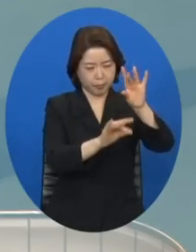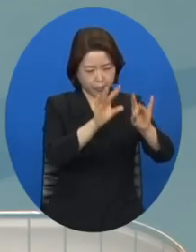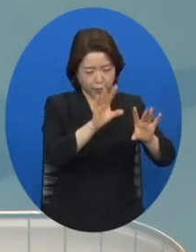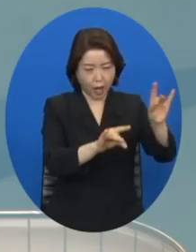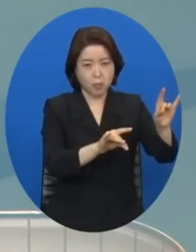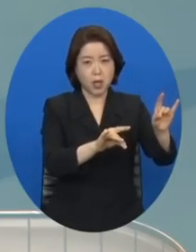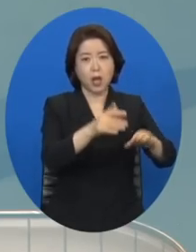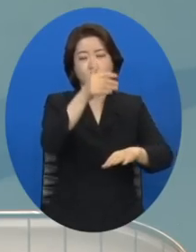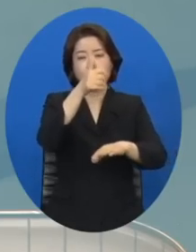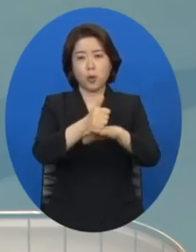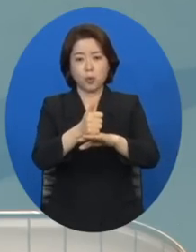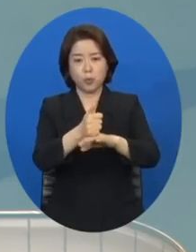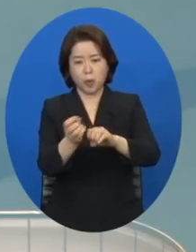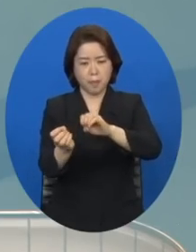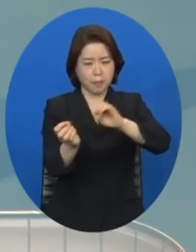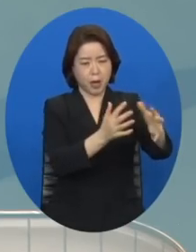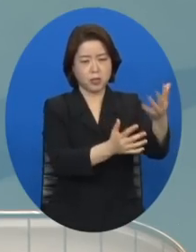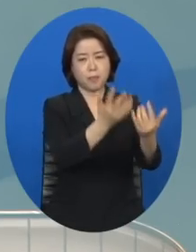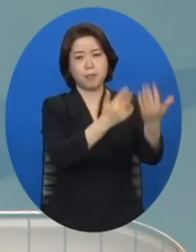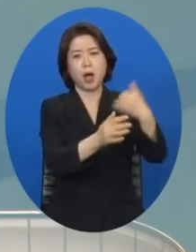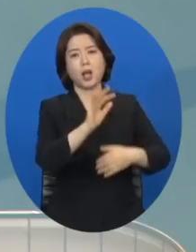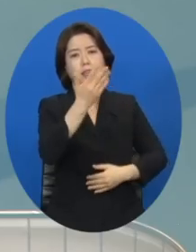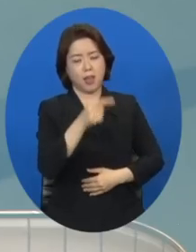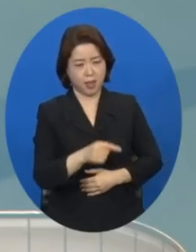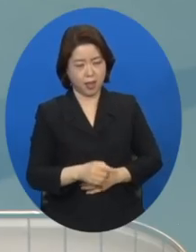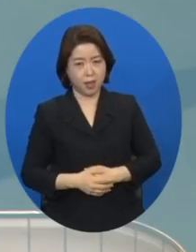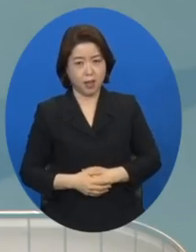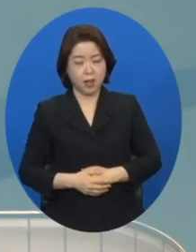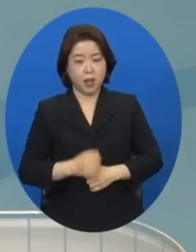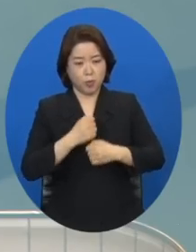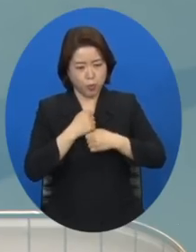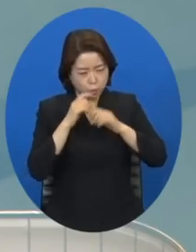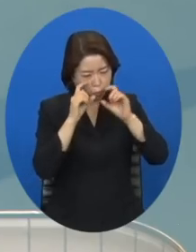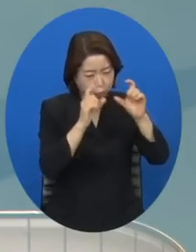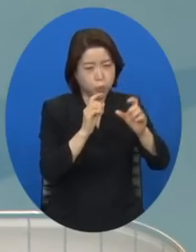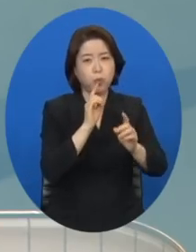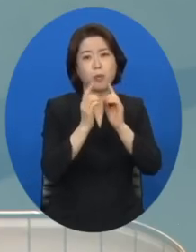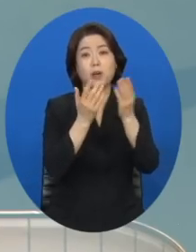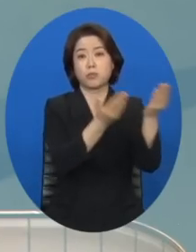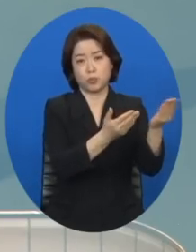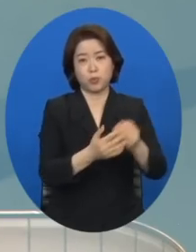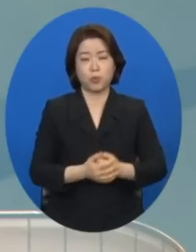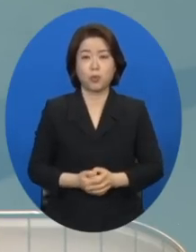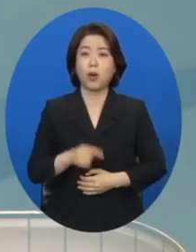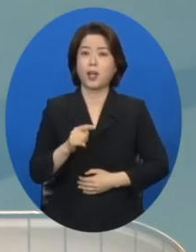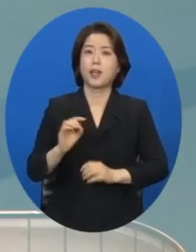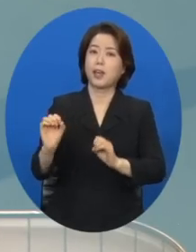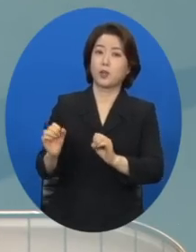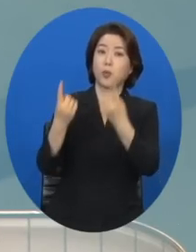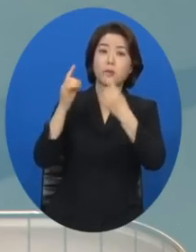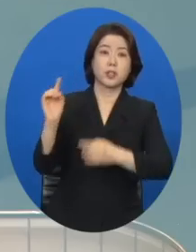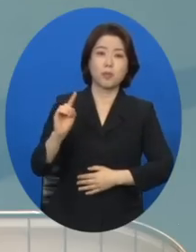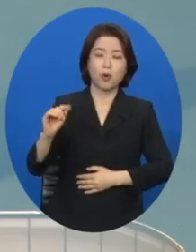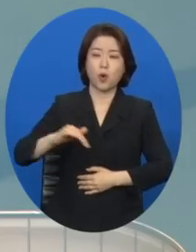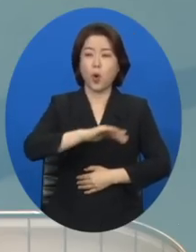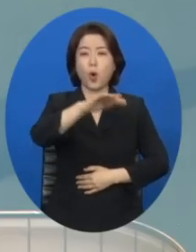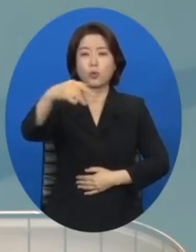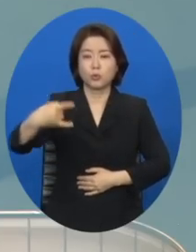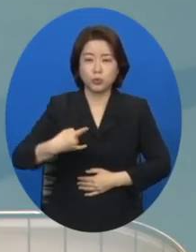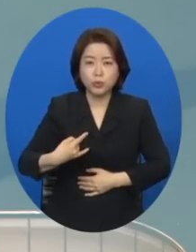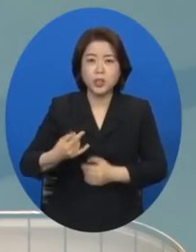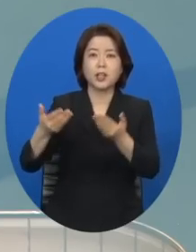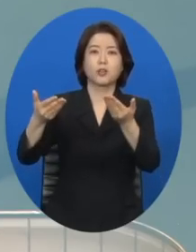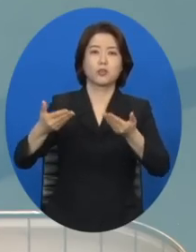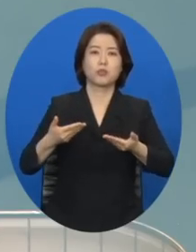결국에는 태워져 버릴지도 몰라라고 말씀을 하시는 거예요 근데 이것이 동시에 우리에게 지금 주시는